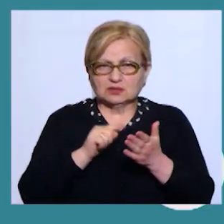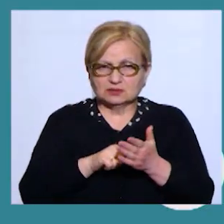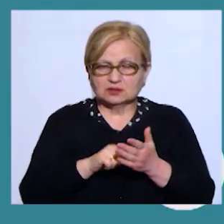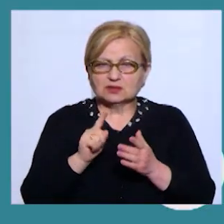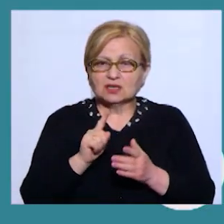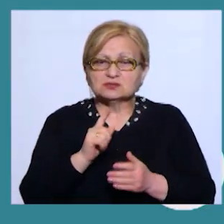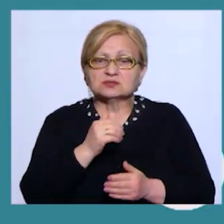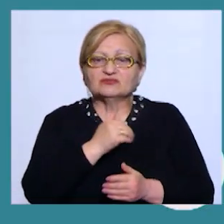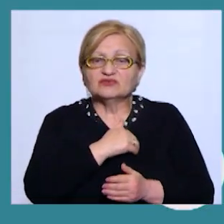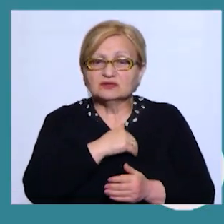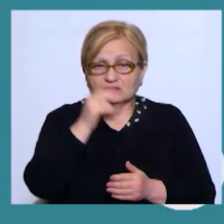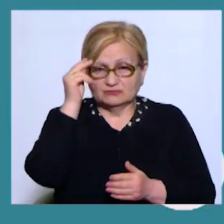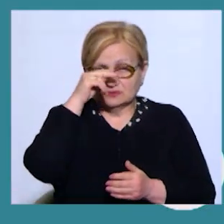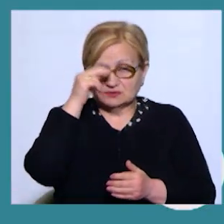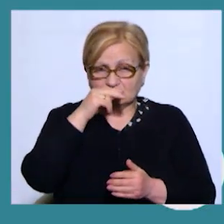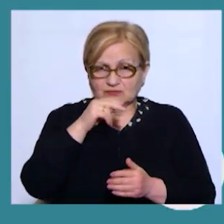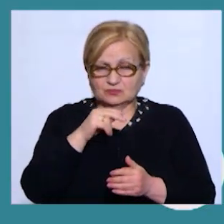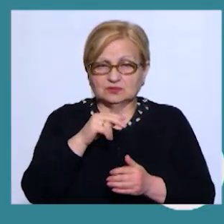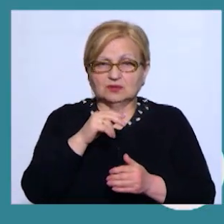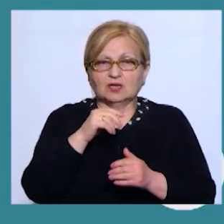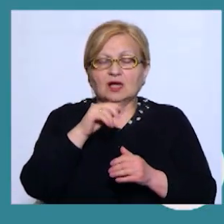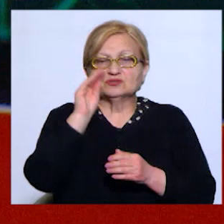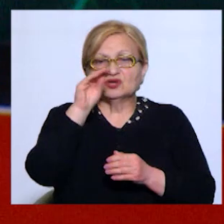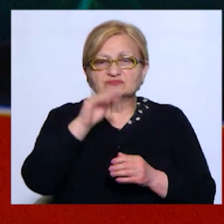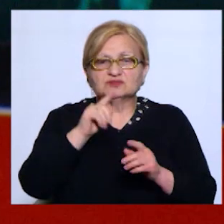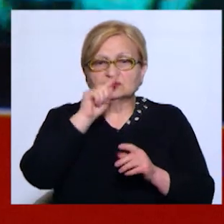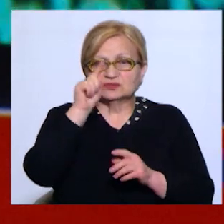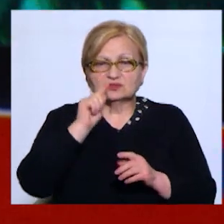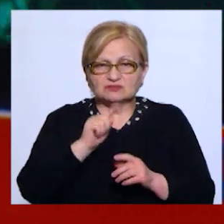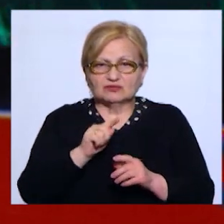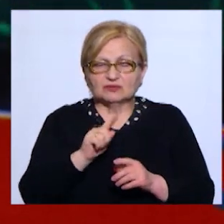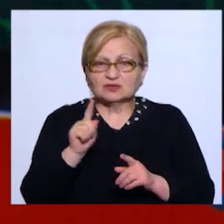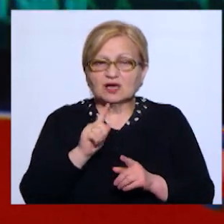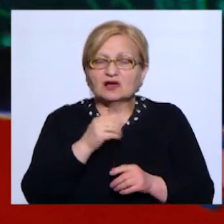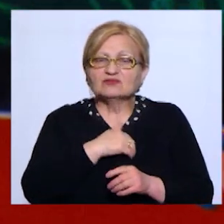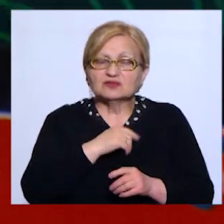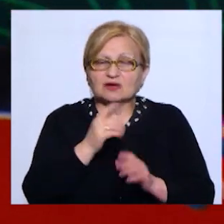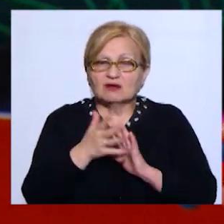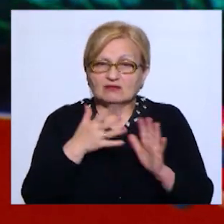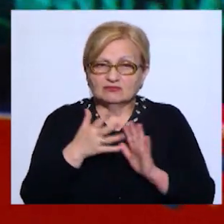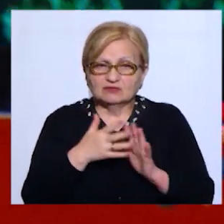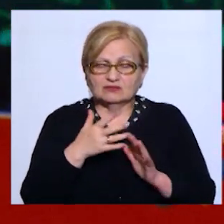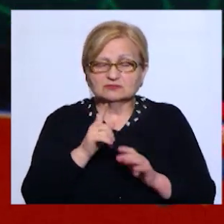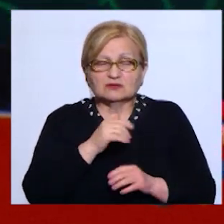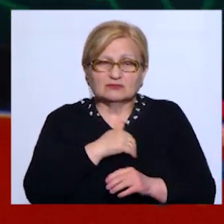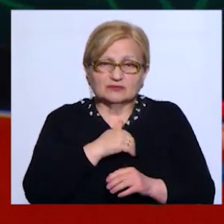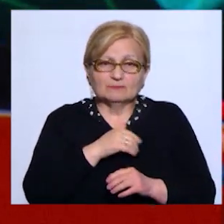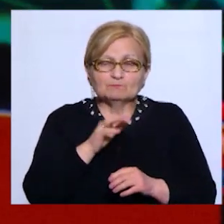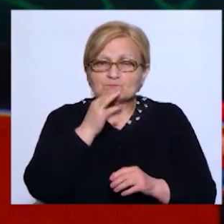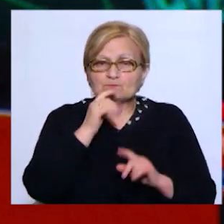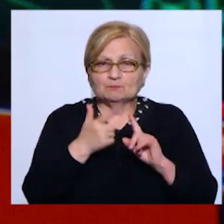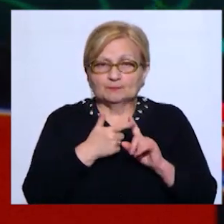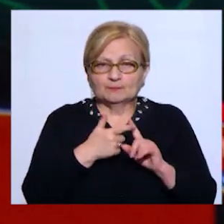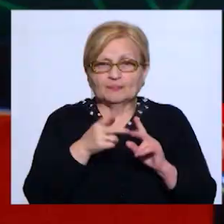შესწავლაც იქნება შესაძლებელი, შესაბამისად ჩამოვწეროთ კითხვები, რისი დადგენა და რისი გაგება გსურს. შემდეგ რას ვაკეთებთ?